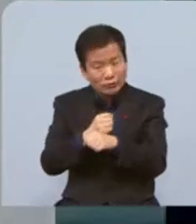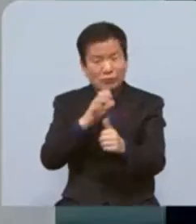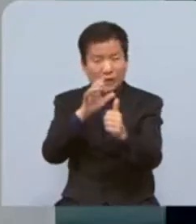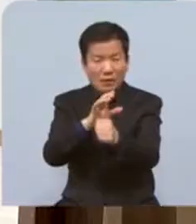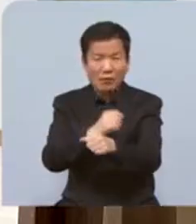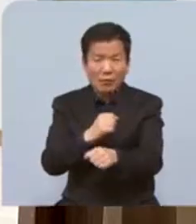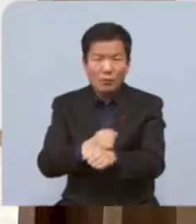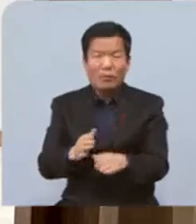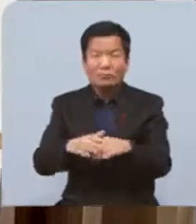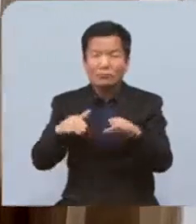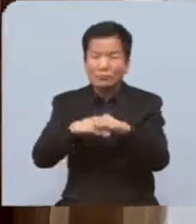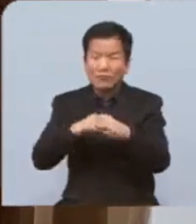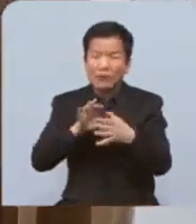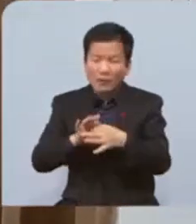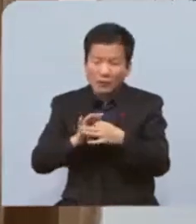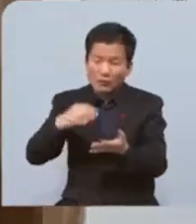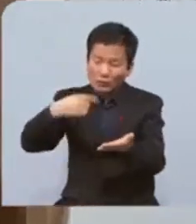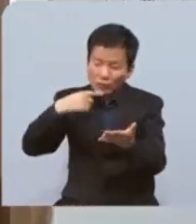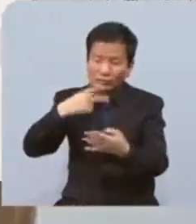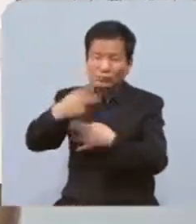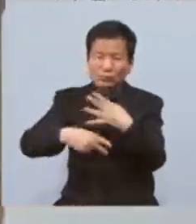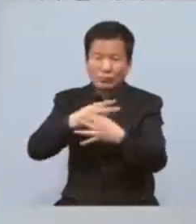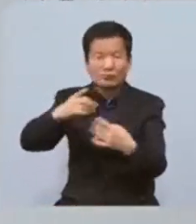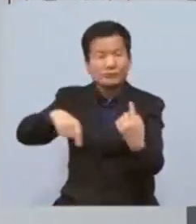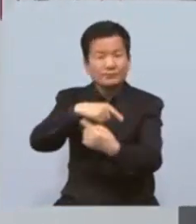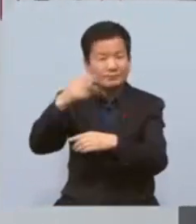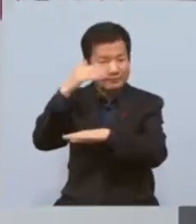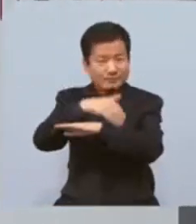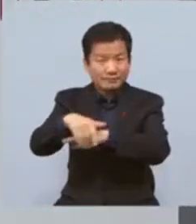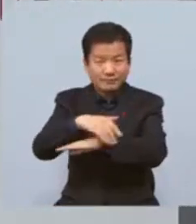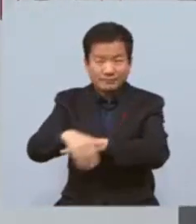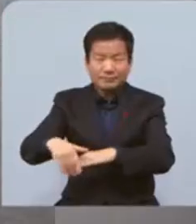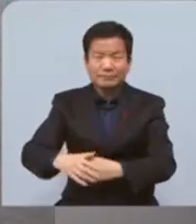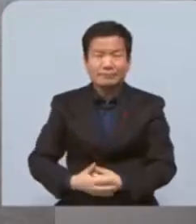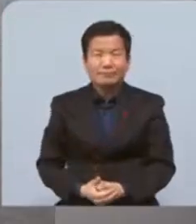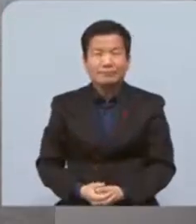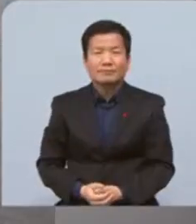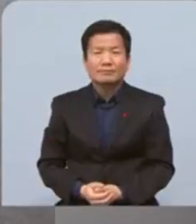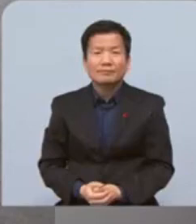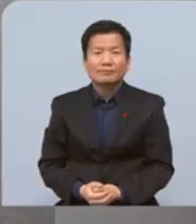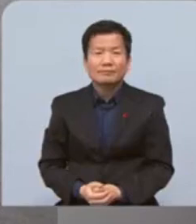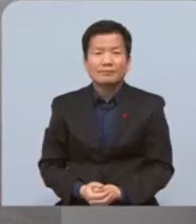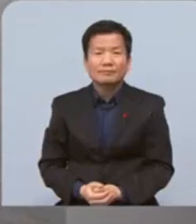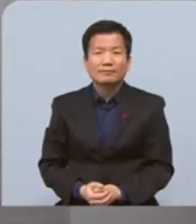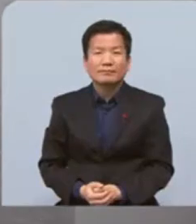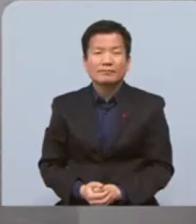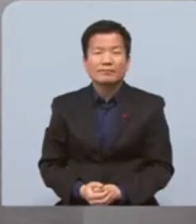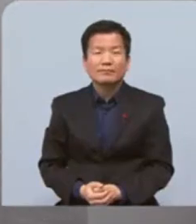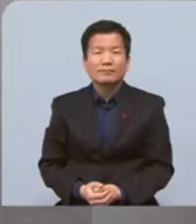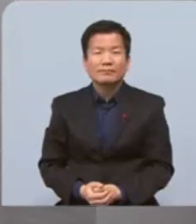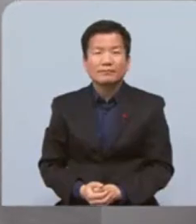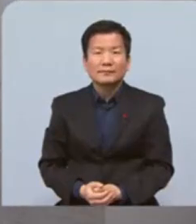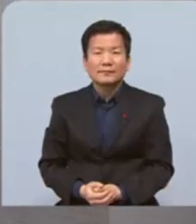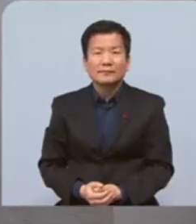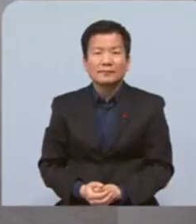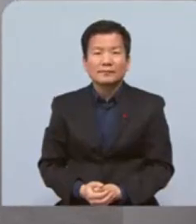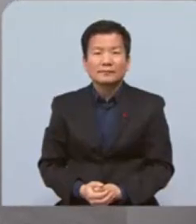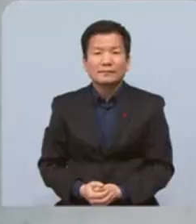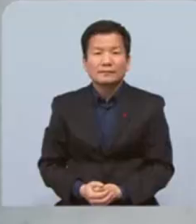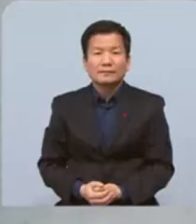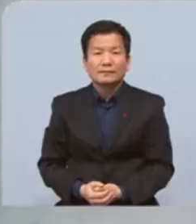진행하고 문학 관련 교육 프로그램 등도 운영할 계획입니다. KBS 뉴스 송근섭입니다.